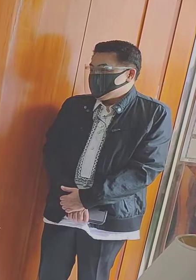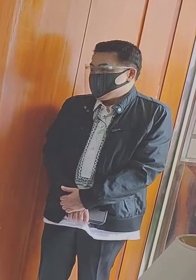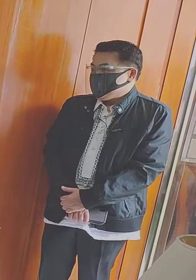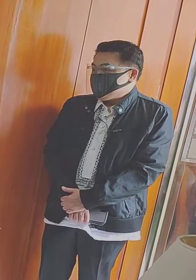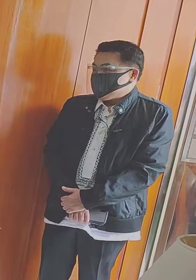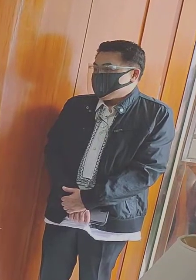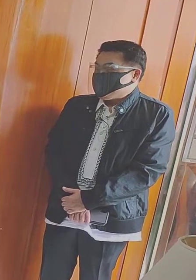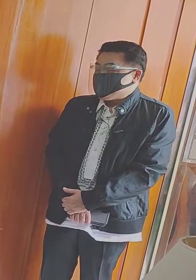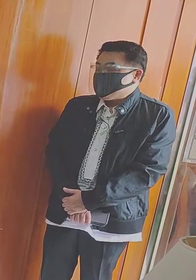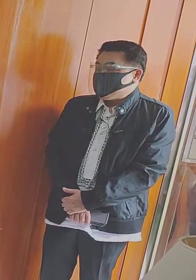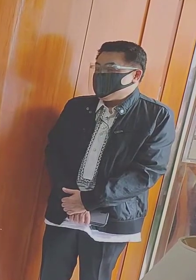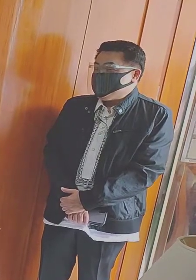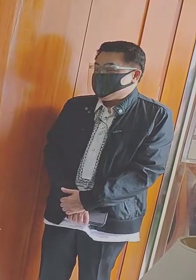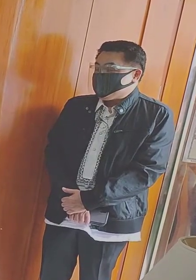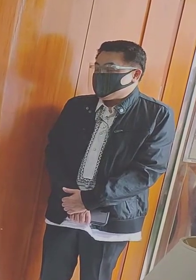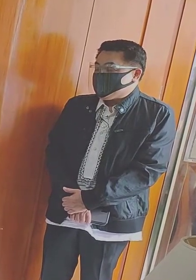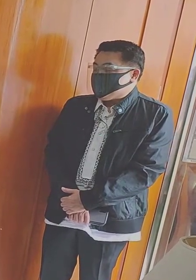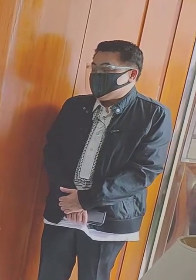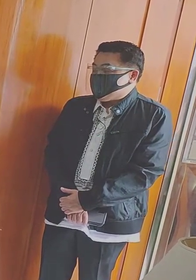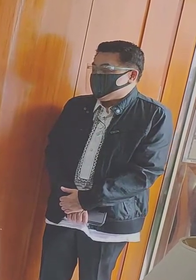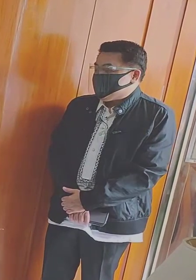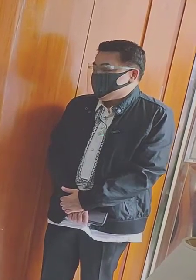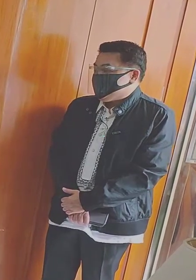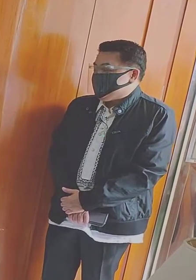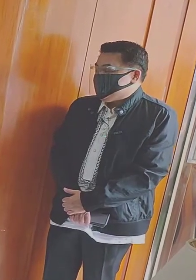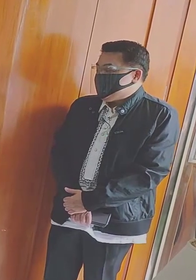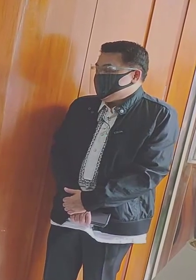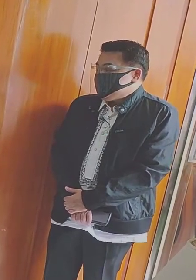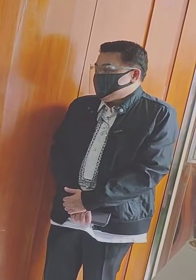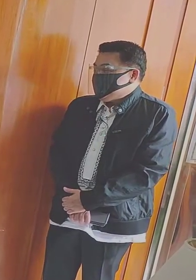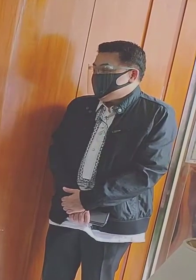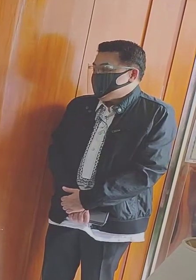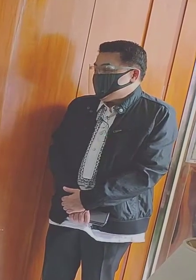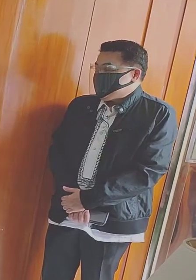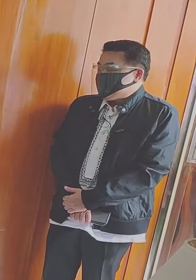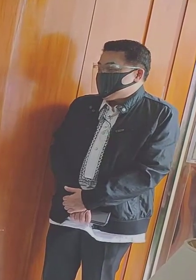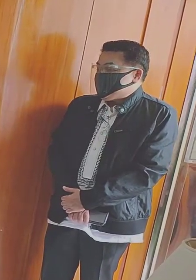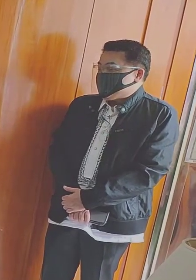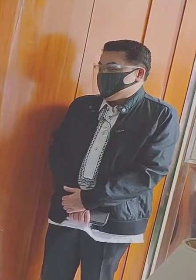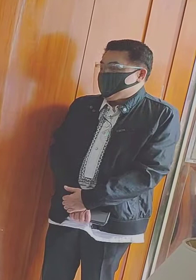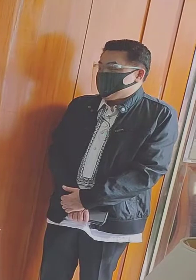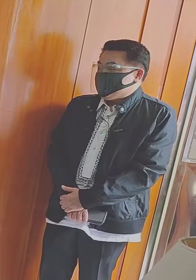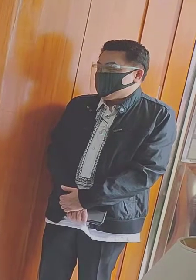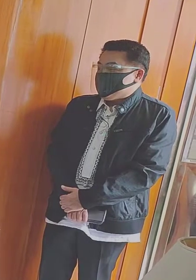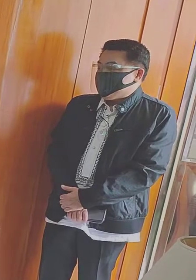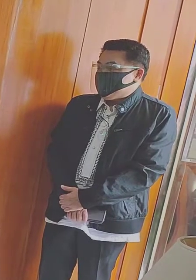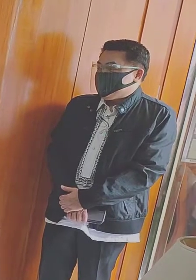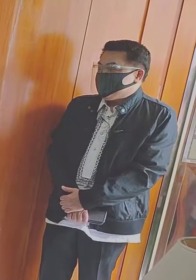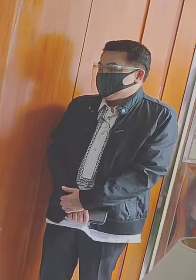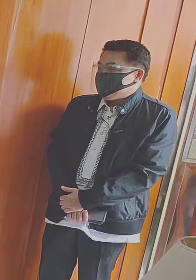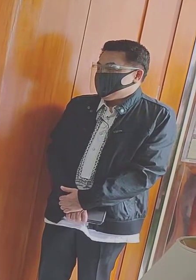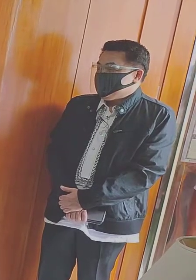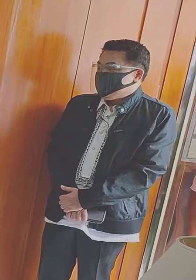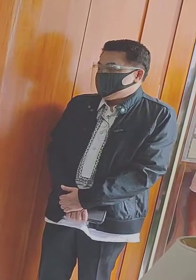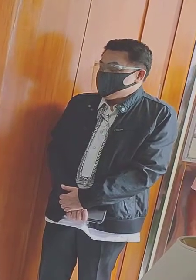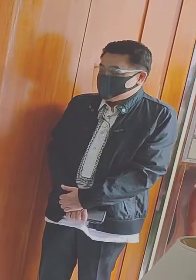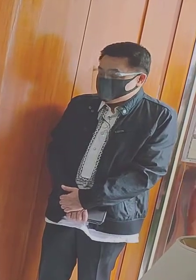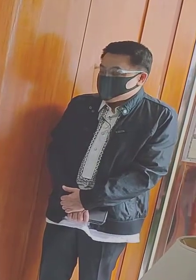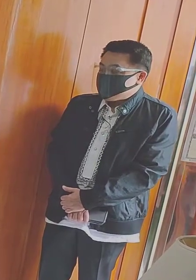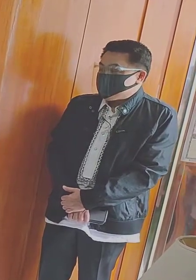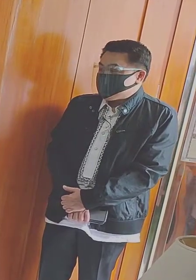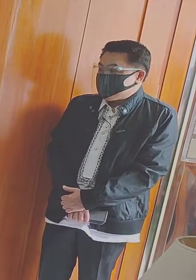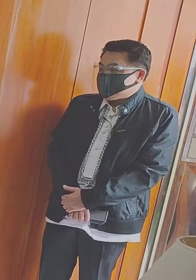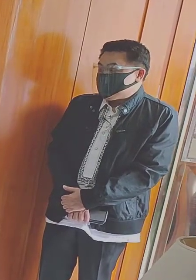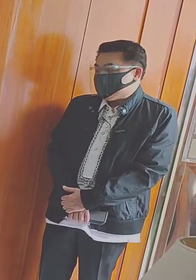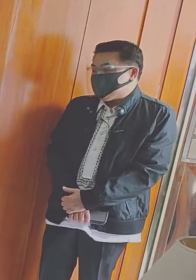O, kasi kung hindi natin ito gagawin anak, edi wala tayong pag-aaral, tama ba? So, mas gusto mo ba